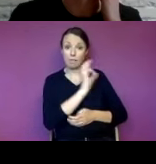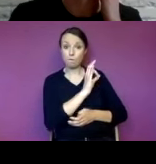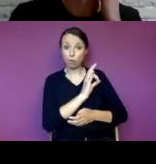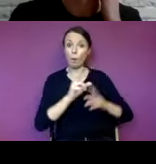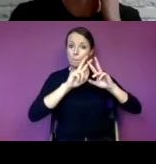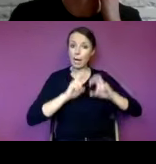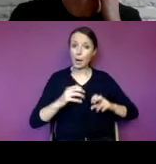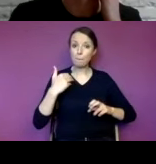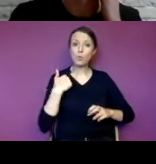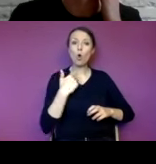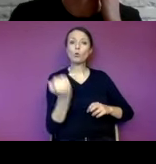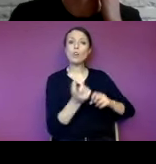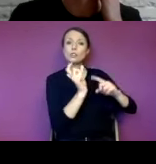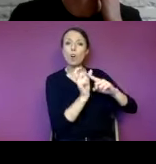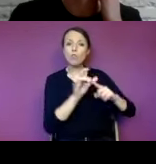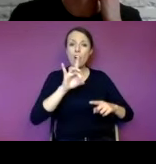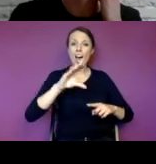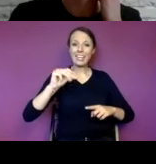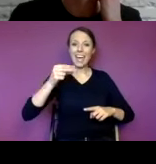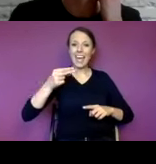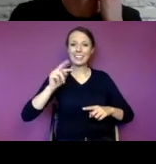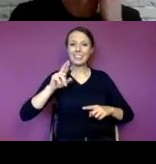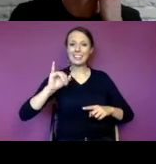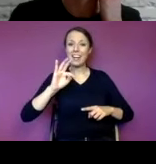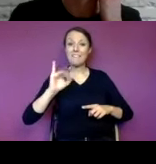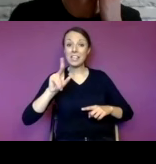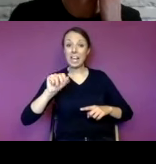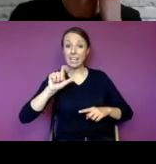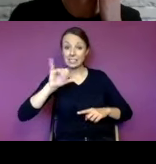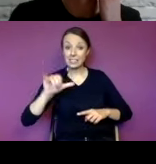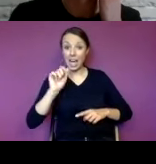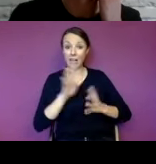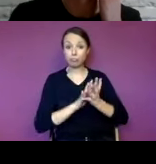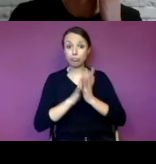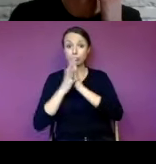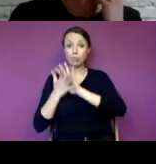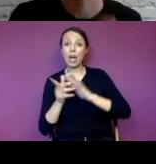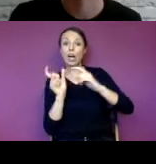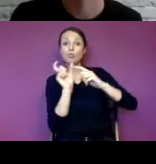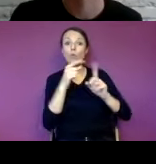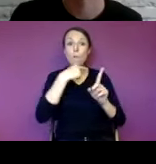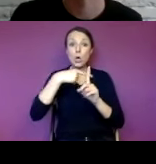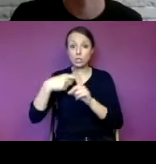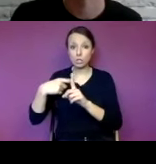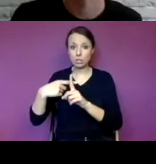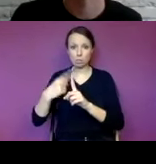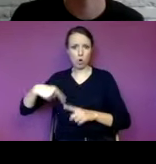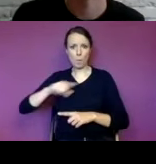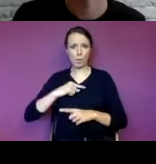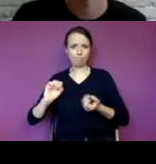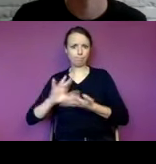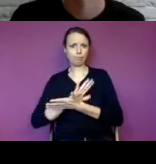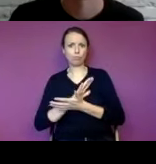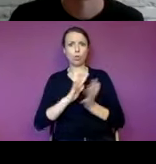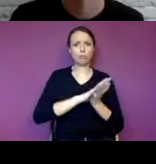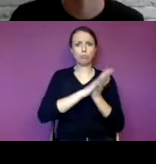posługiwał terminem gentryfikacja w takim znaczeniu dosyć pozytywnym, tak na dobrą sprawę, bo my jesteśmy przyzwyczajeni do tego, że gentryfikacja